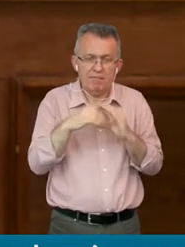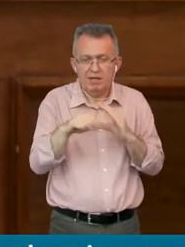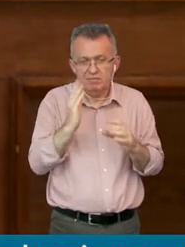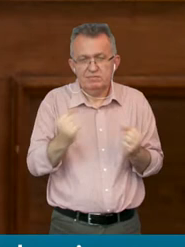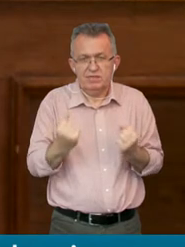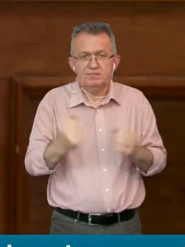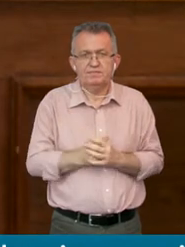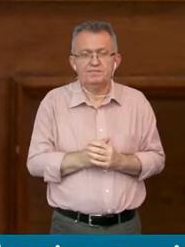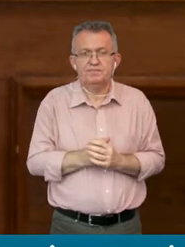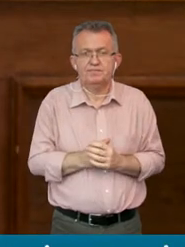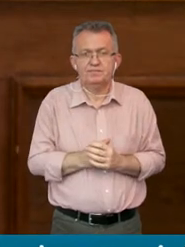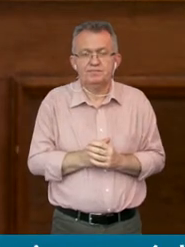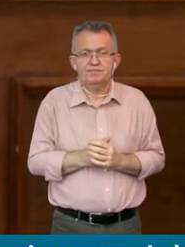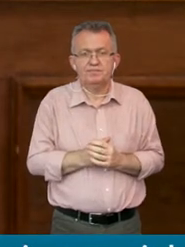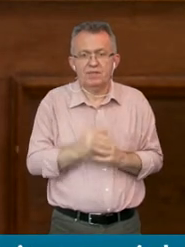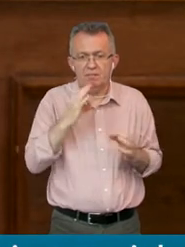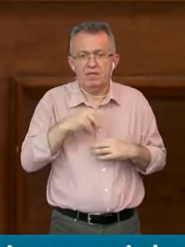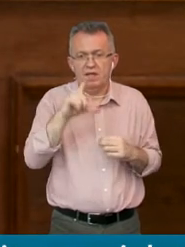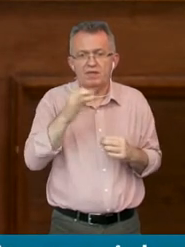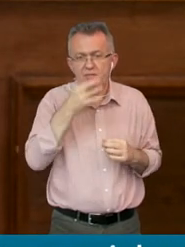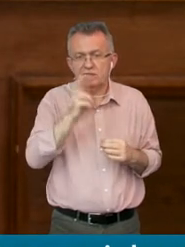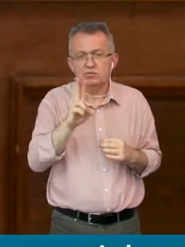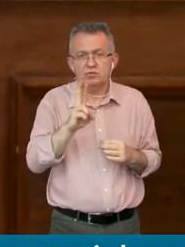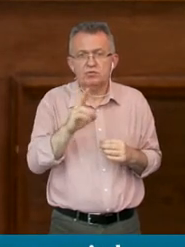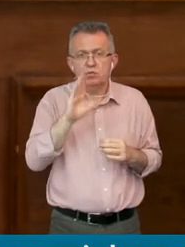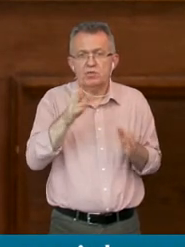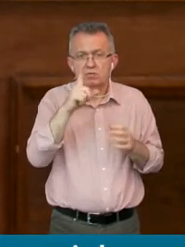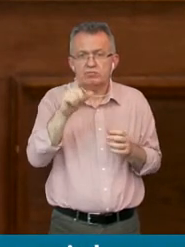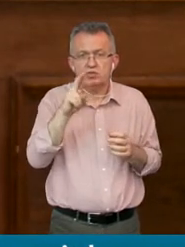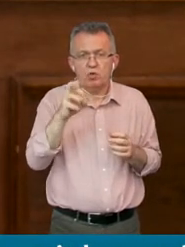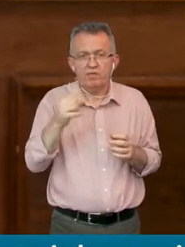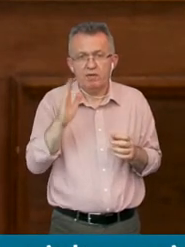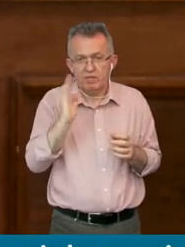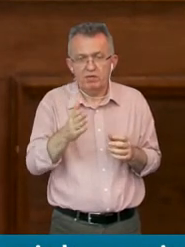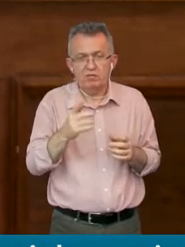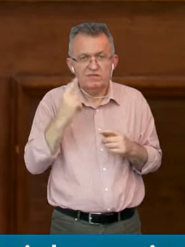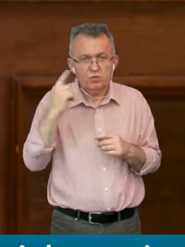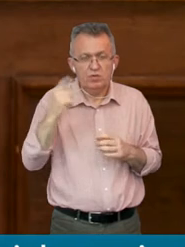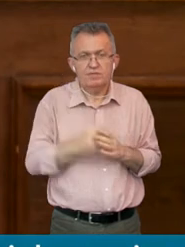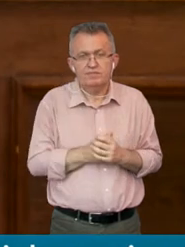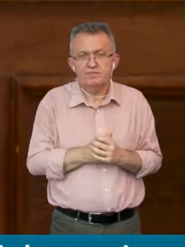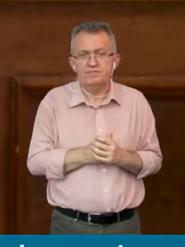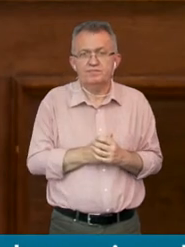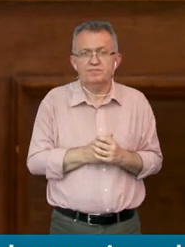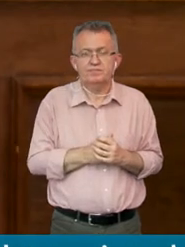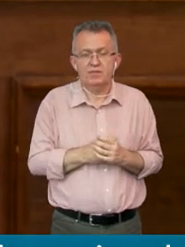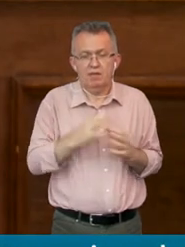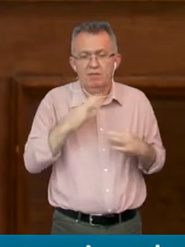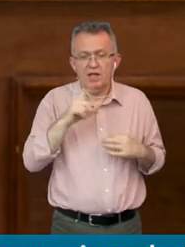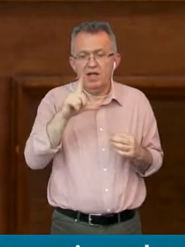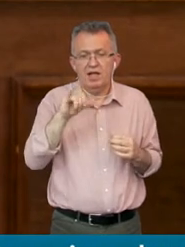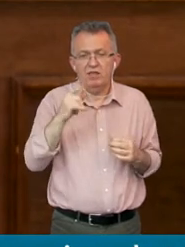reagowali. Pani Lidia pyta, co z przygodą? Czy petycje mieszkańców będą wysłuchane? Pani Lidio,